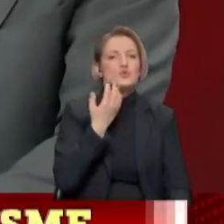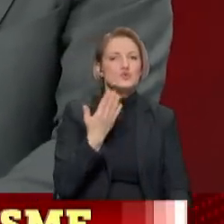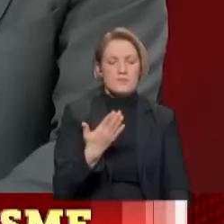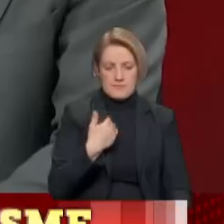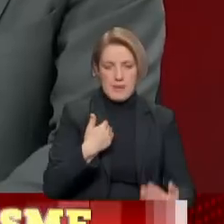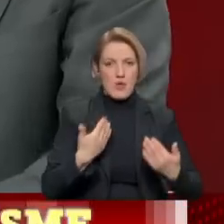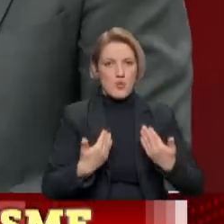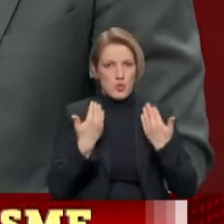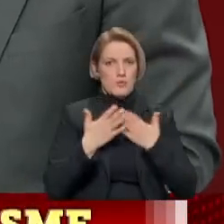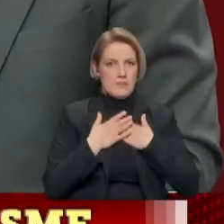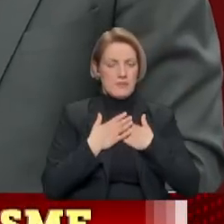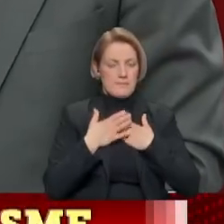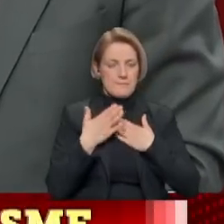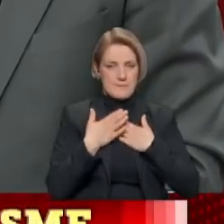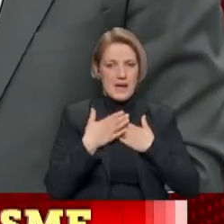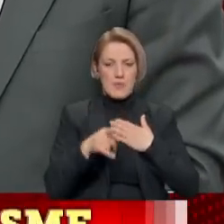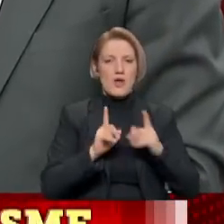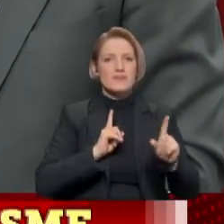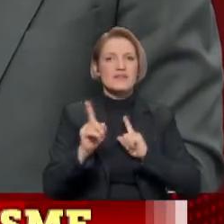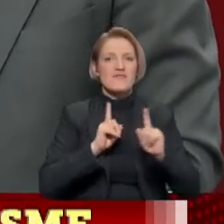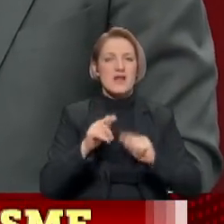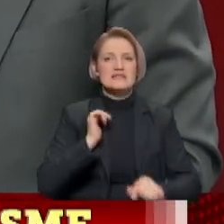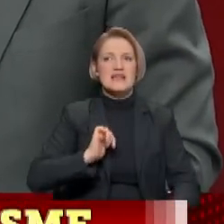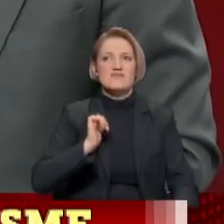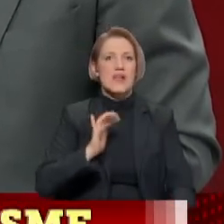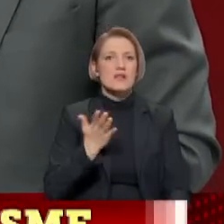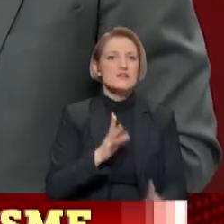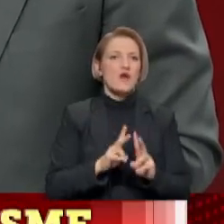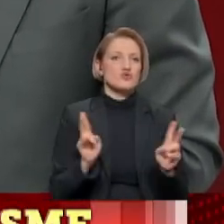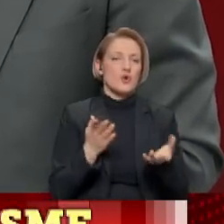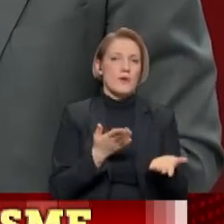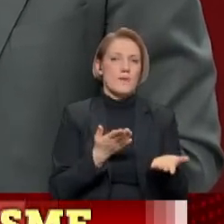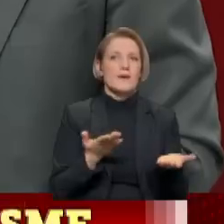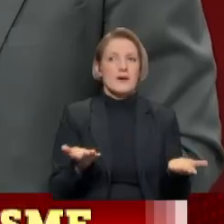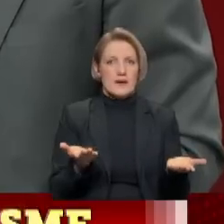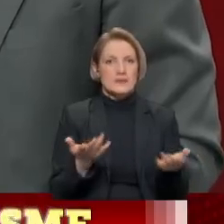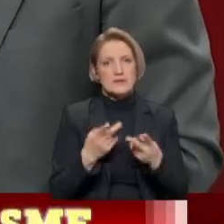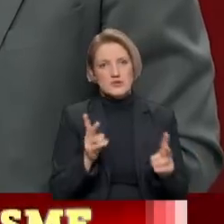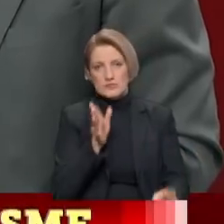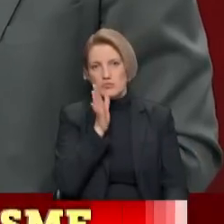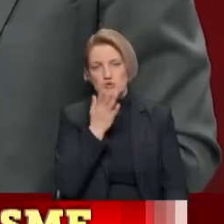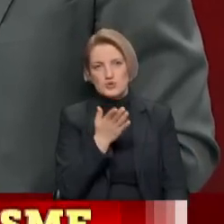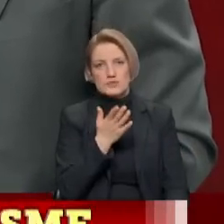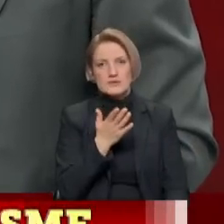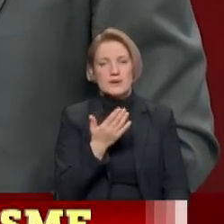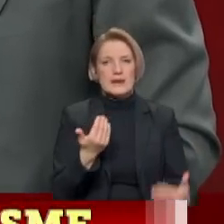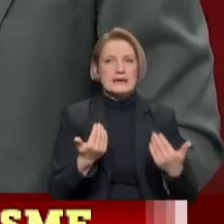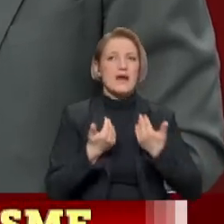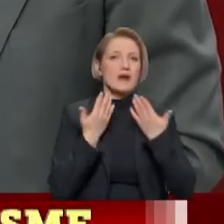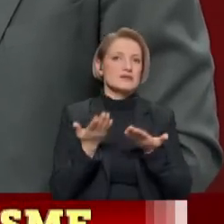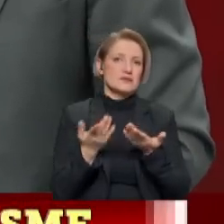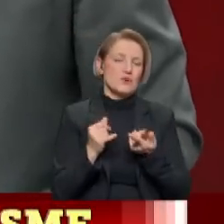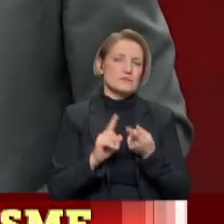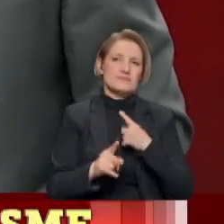hukukçu olarak İlker Bey, böyle davaları bizim savcılarımız nasıl açabiliyor? Ha, nasıl açıyor biliyor musunuz? Yargı çok